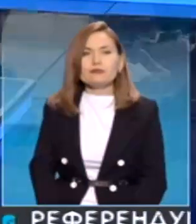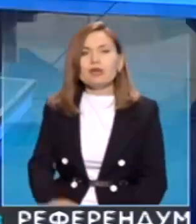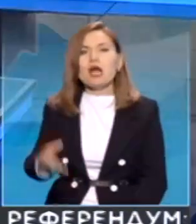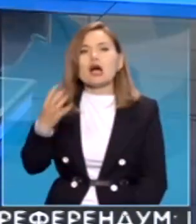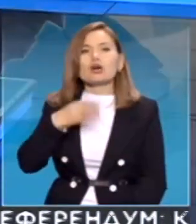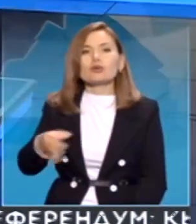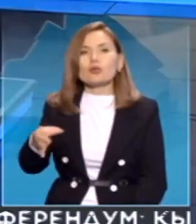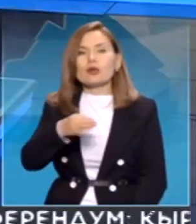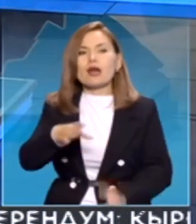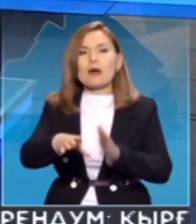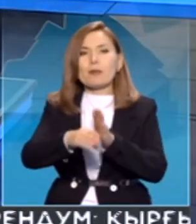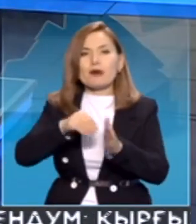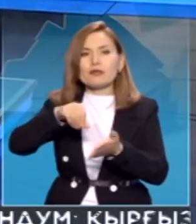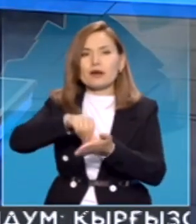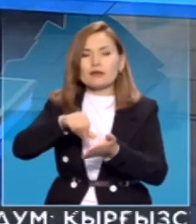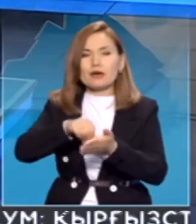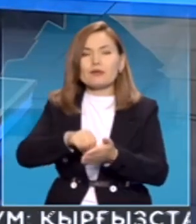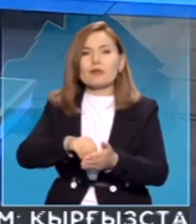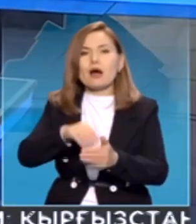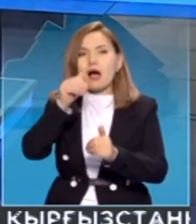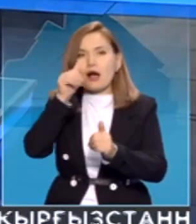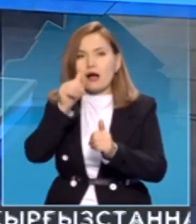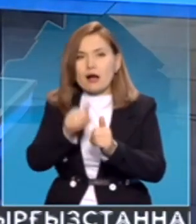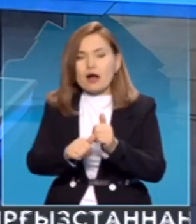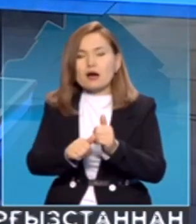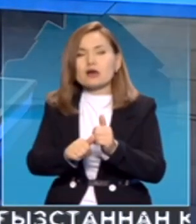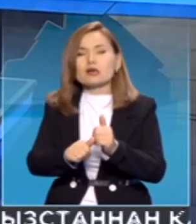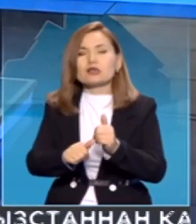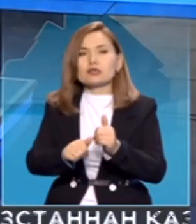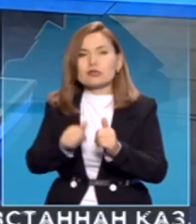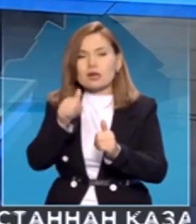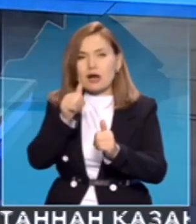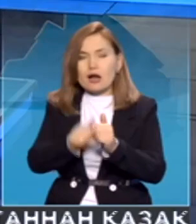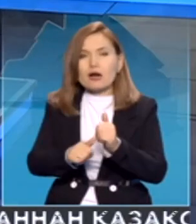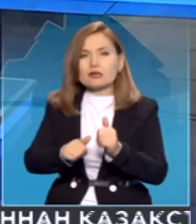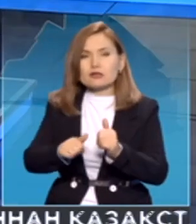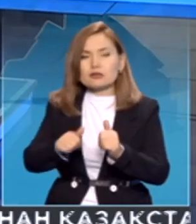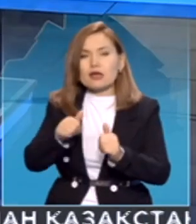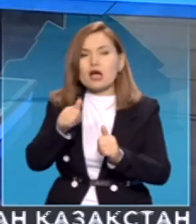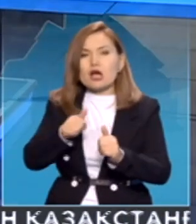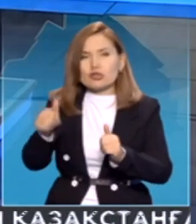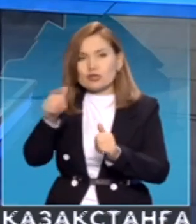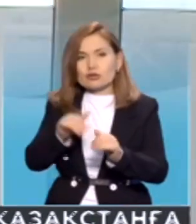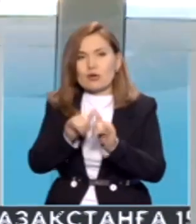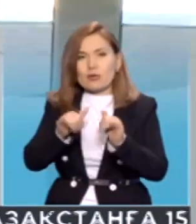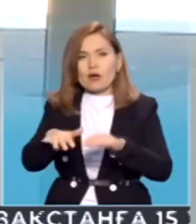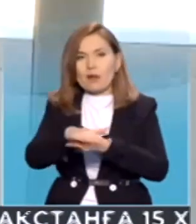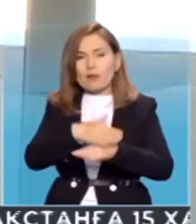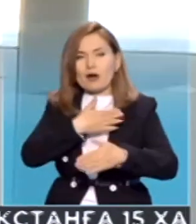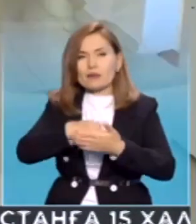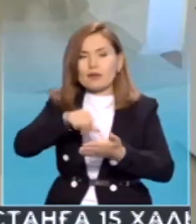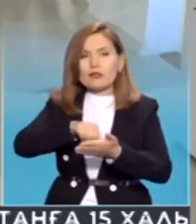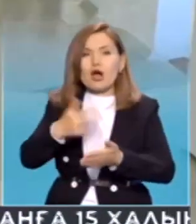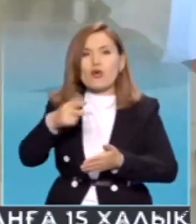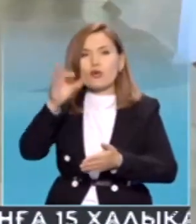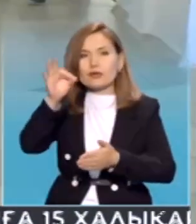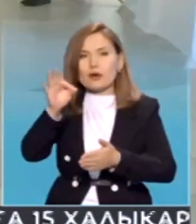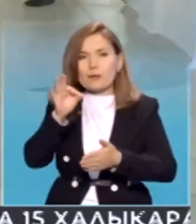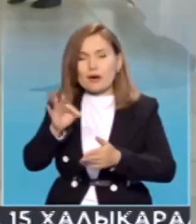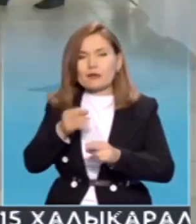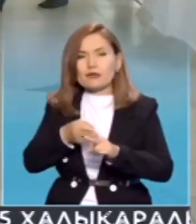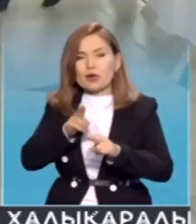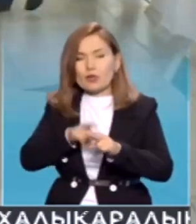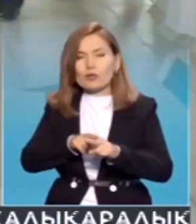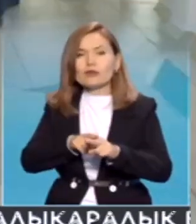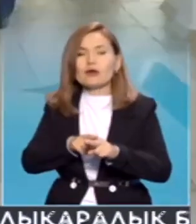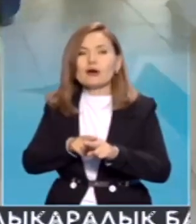Қызылорда облысында референдумға қатысушылар саны уақыт сайын, өткен сайын арта түсуде. Қазір аймақ тұрғындарының 30%-дан астамы өз